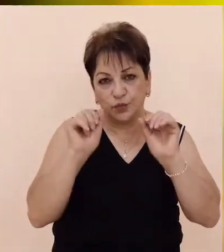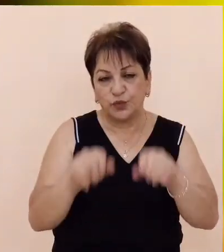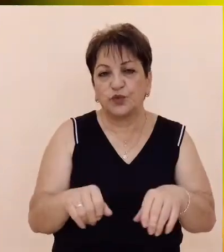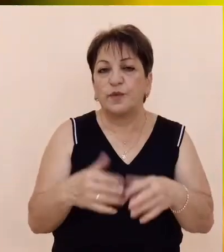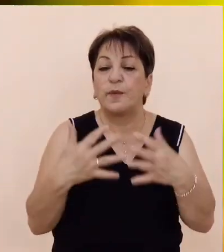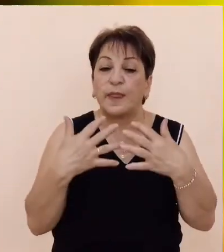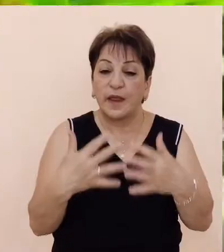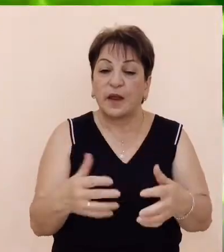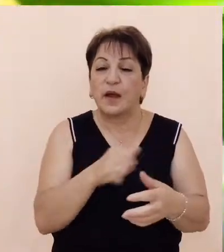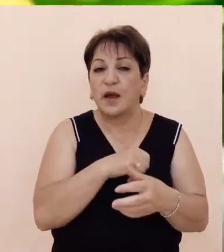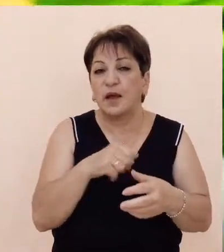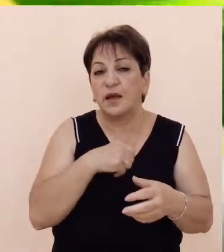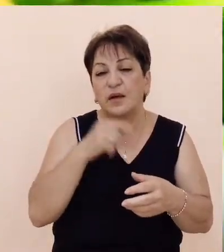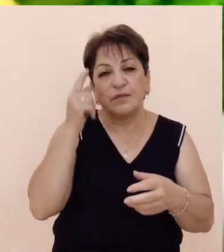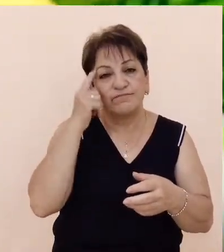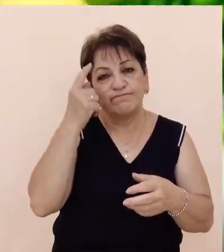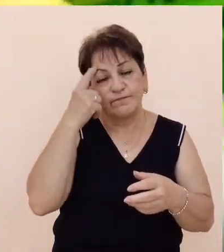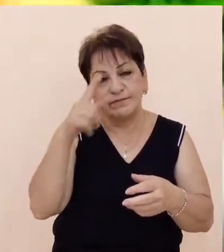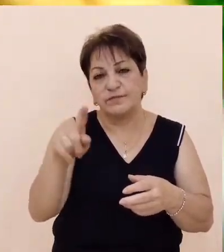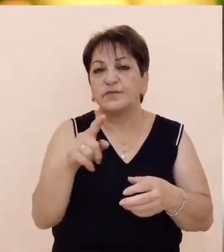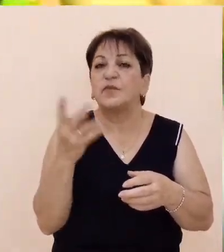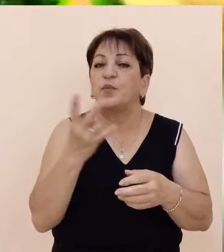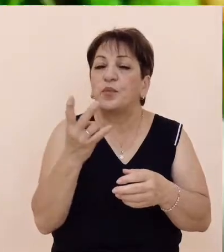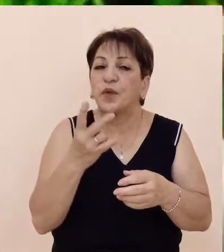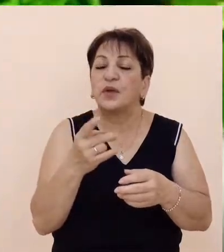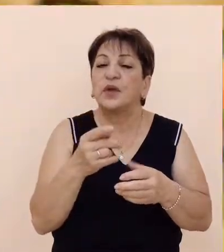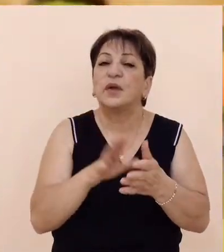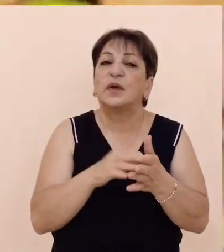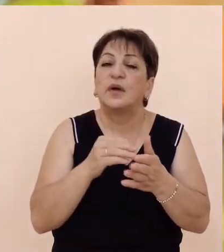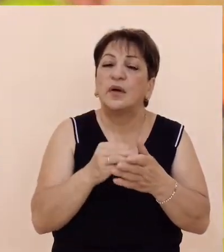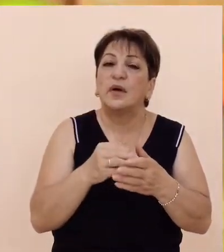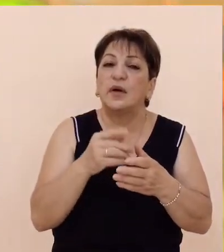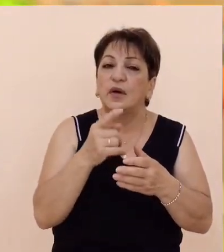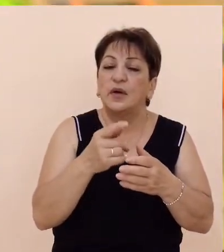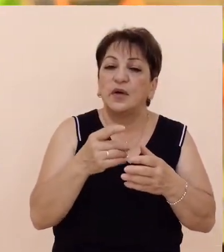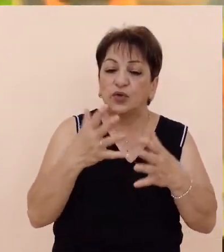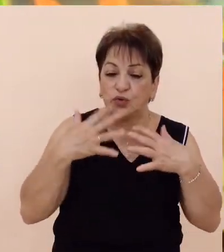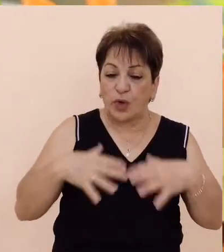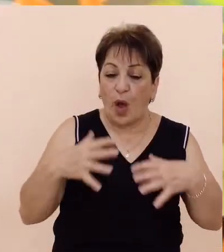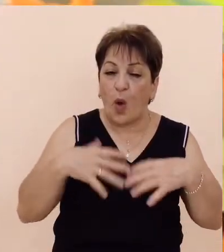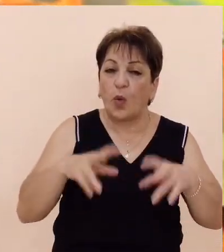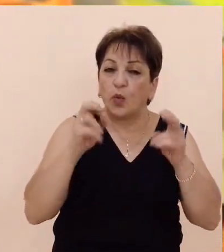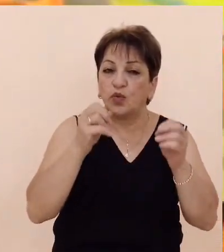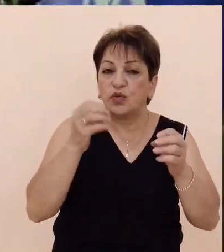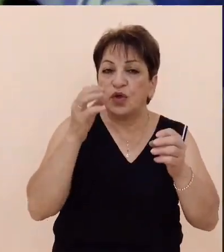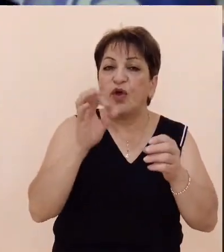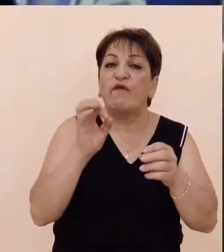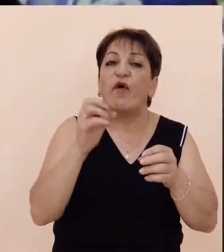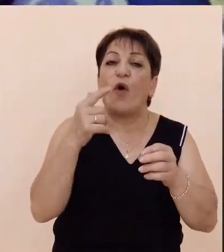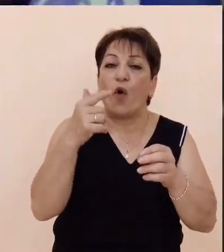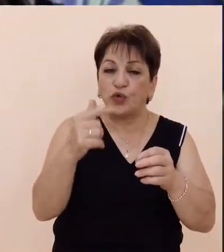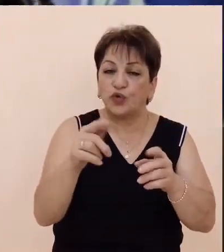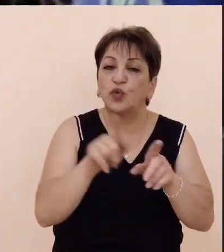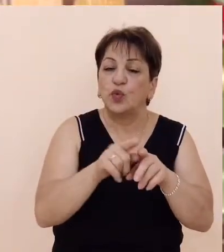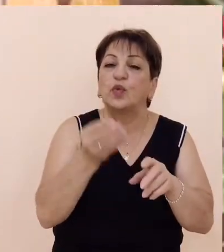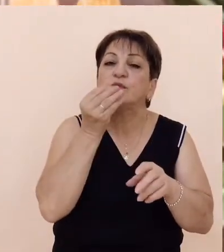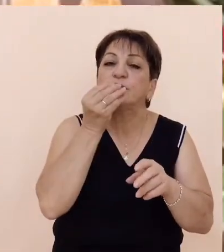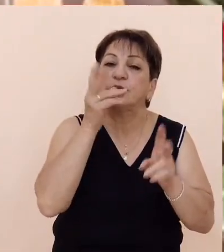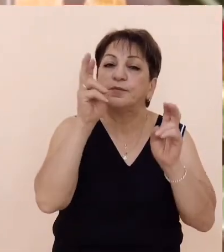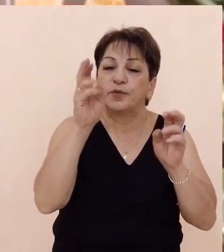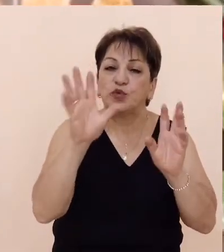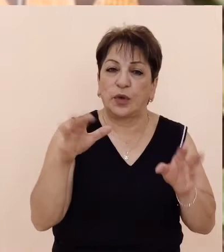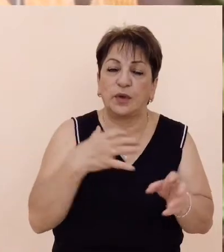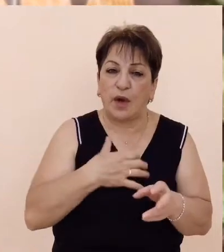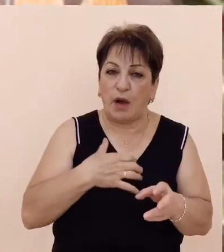Հղին իր ստեղծագործական միտքը պետք է ծառայեցնի ոչ միայն ոճի ընտրությանը, այլև սննդակարգի ճիշտ